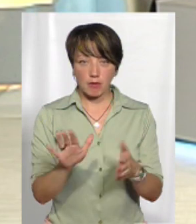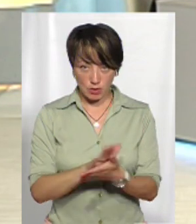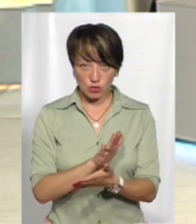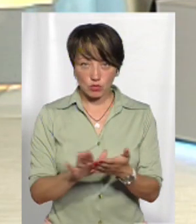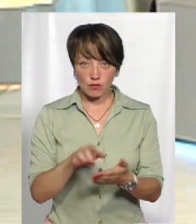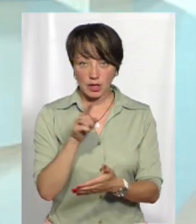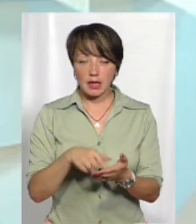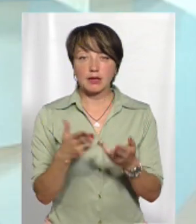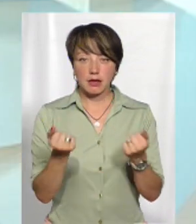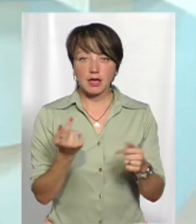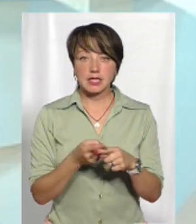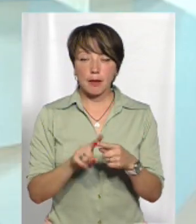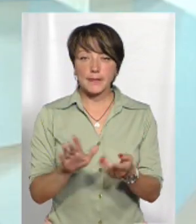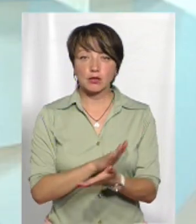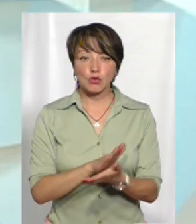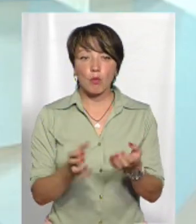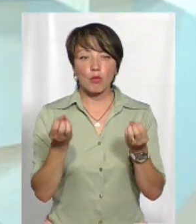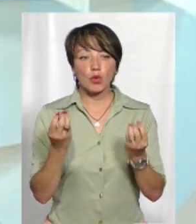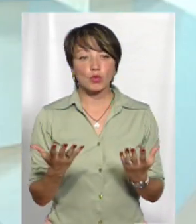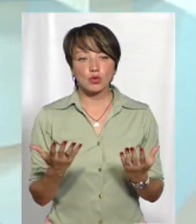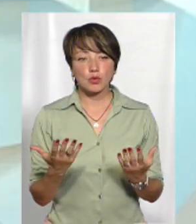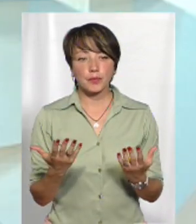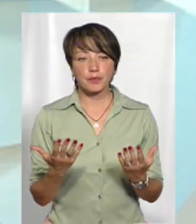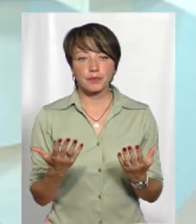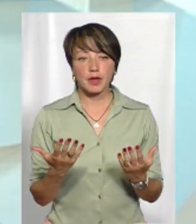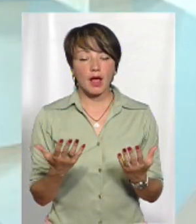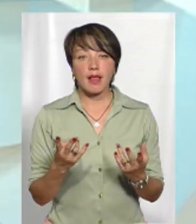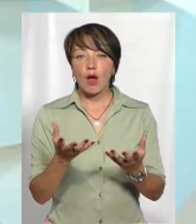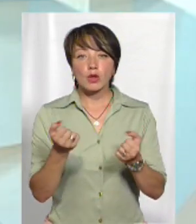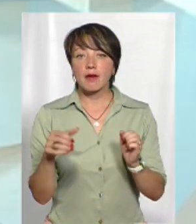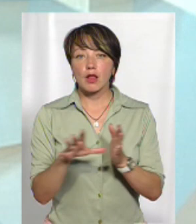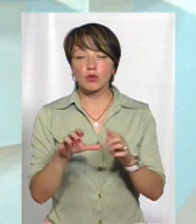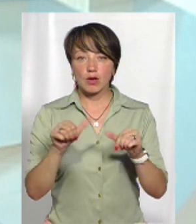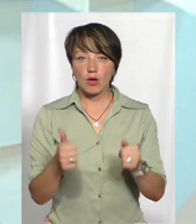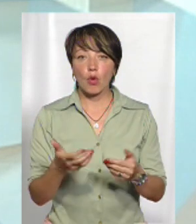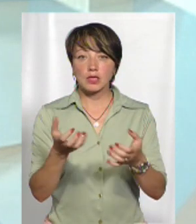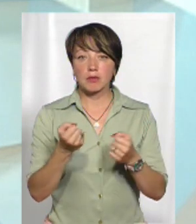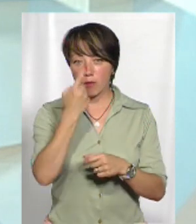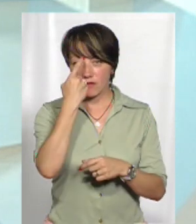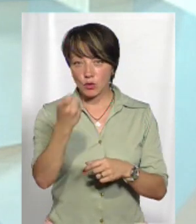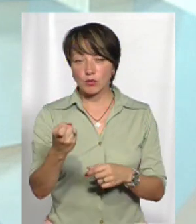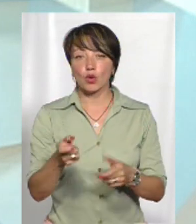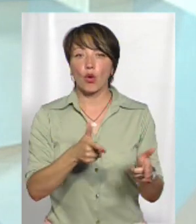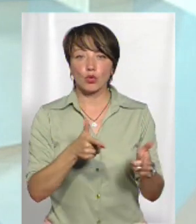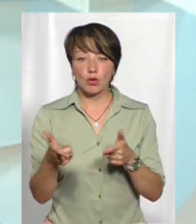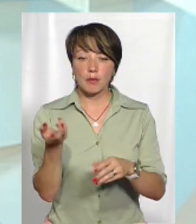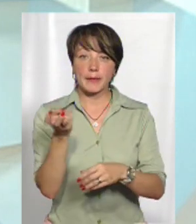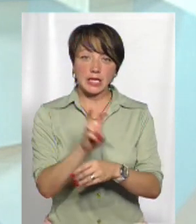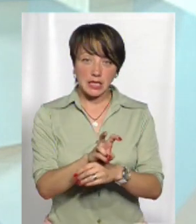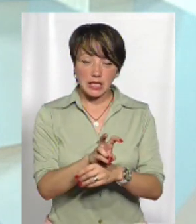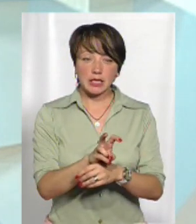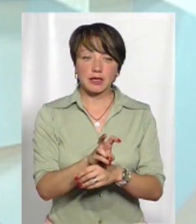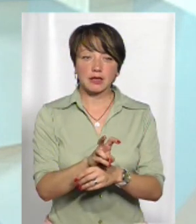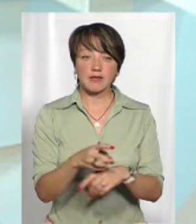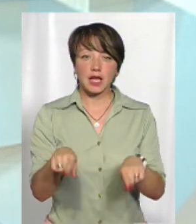справи. Це також безкоштовно, просто він його не отримає в електронному варіанті, він отримає повідомлення про те, що йому потрібно